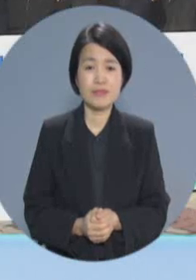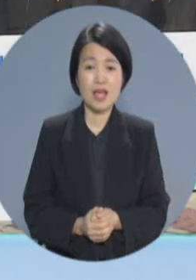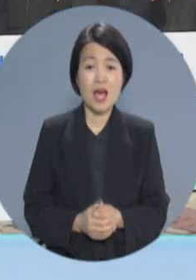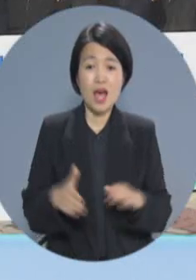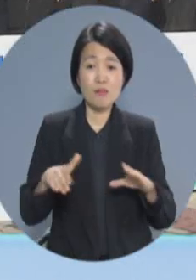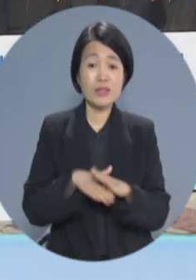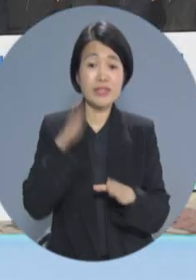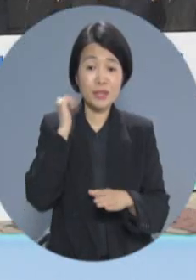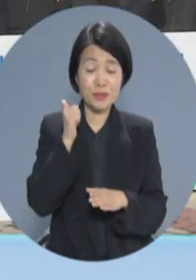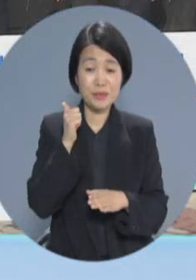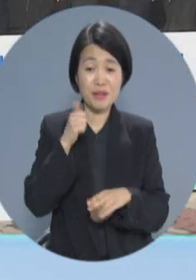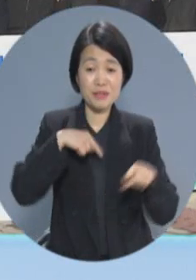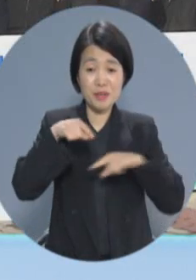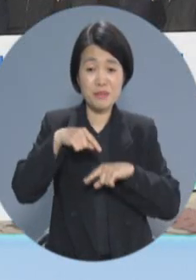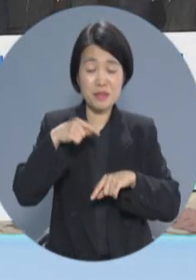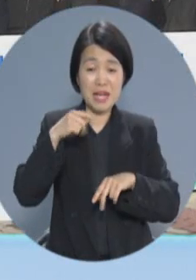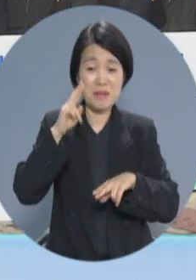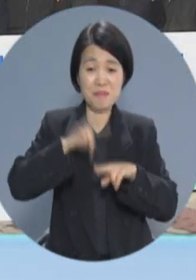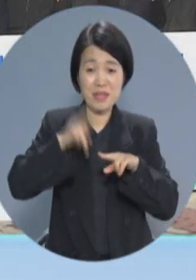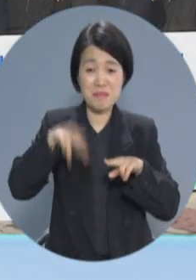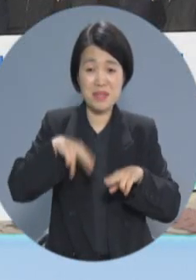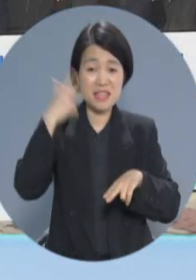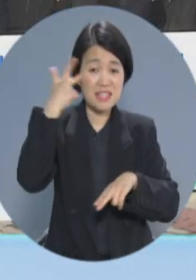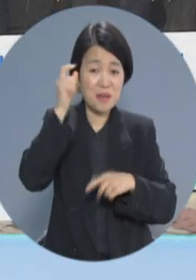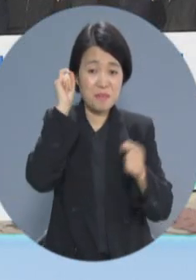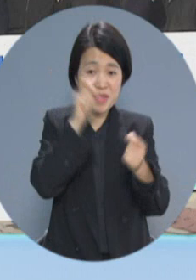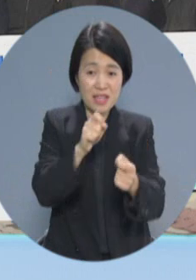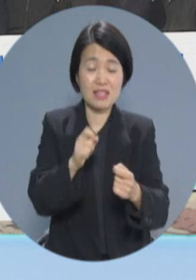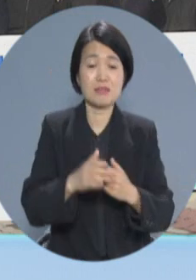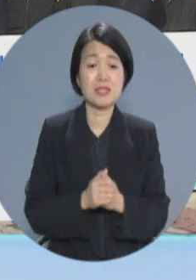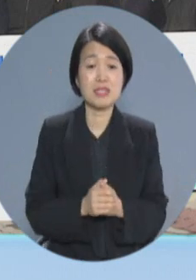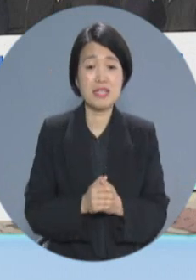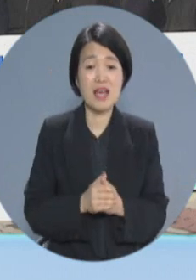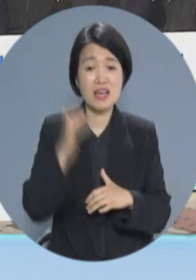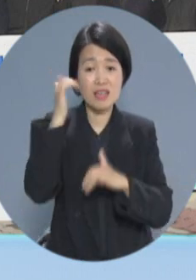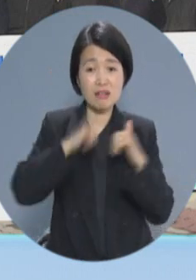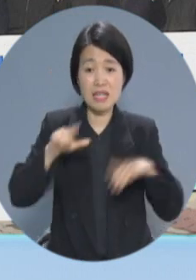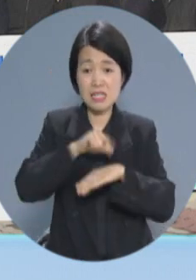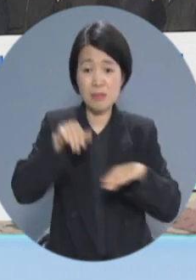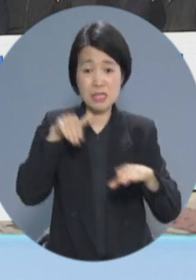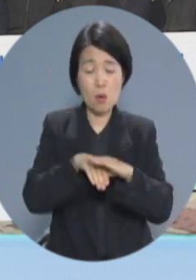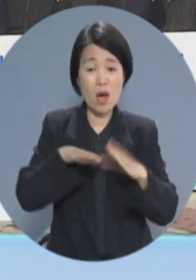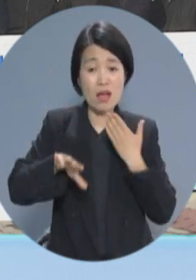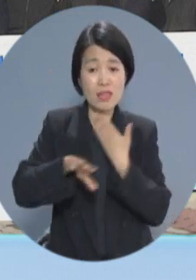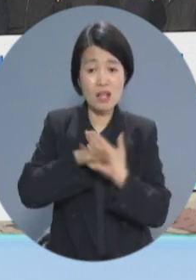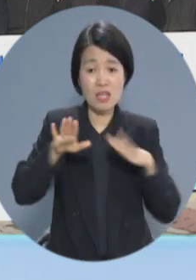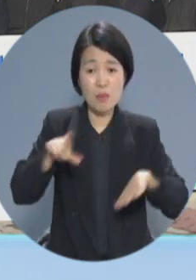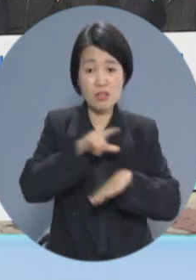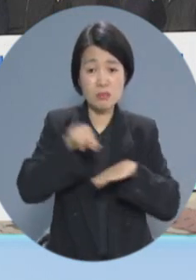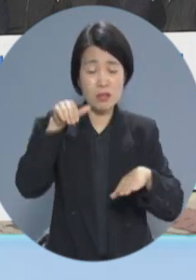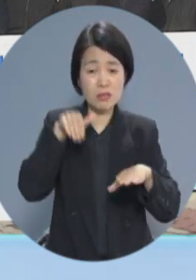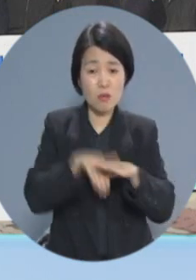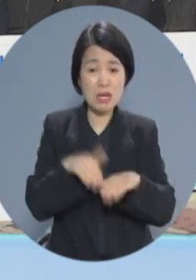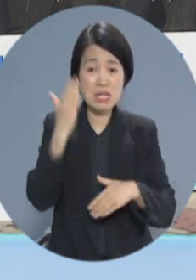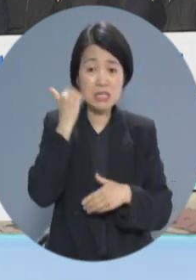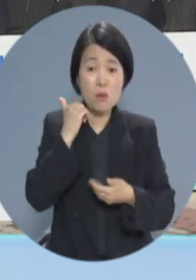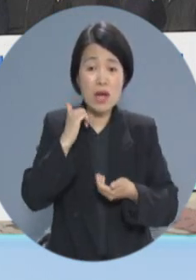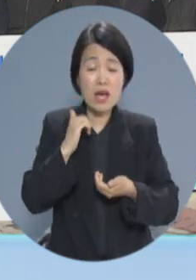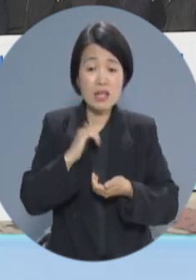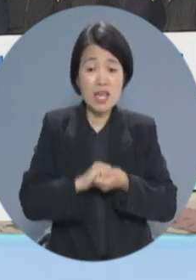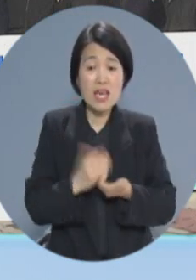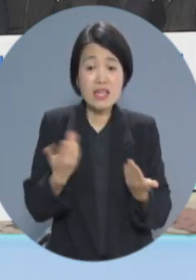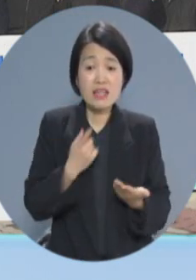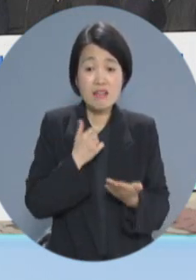문재인 정부가 이제 일주일도 채 남지 않았습니다. 역대 지방선거와 달리 이번 지방선거에서는 유독 청와대 출신